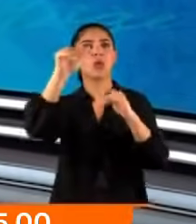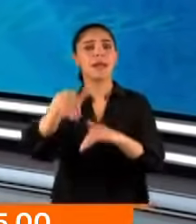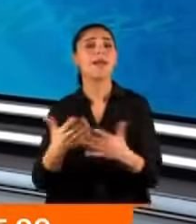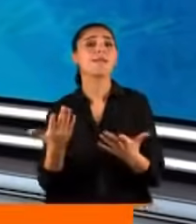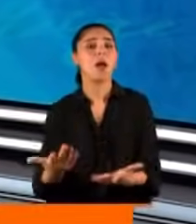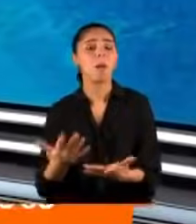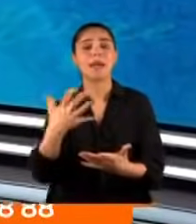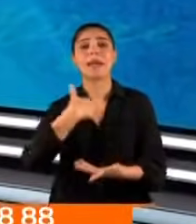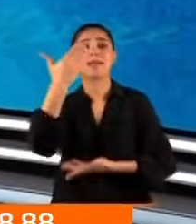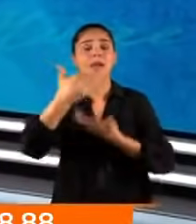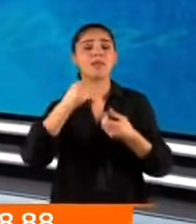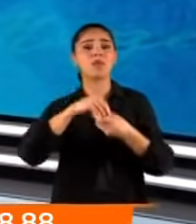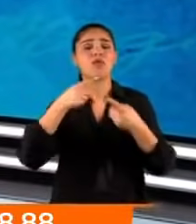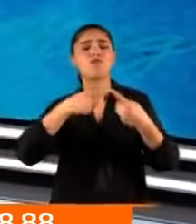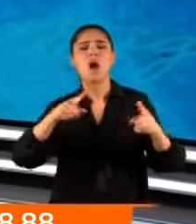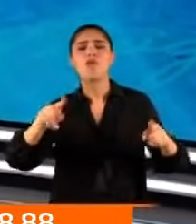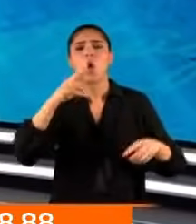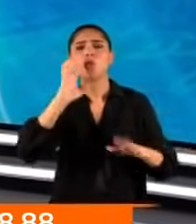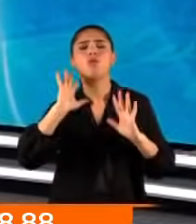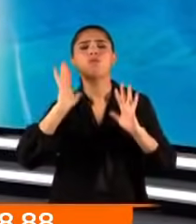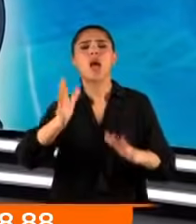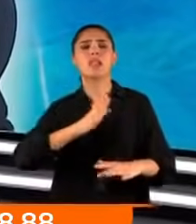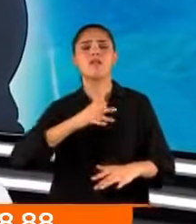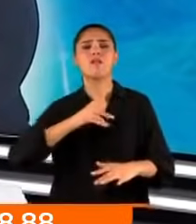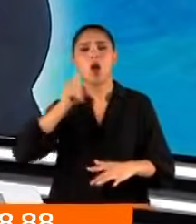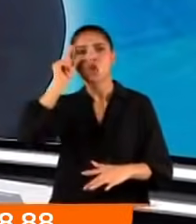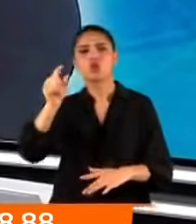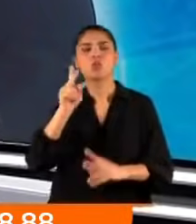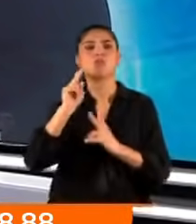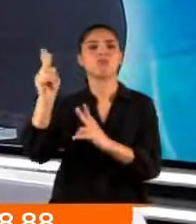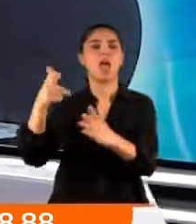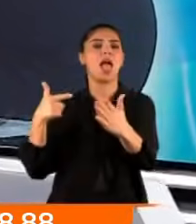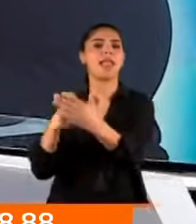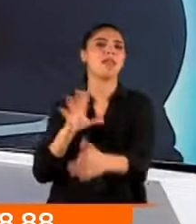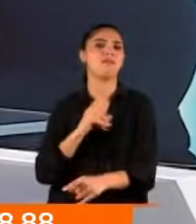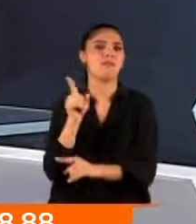o kadar çok çelişki var ki neredeyse tüm şüphe okları ona dönmüş durumda.